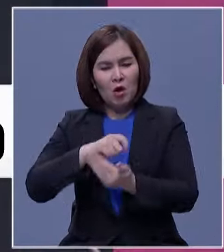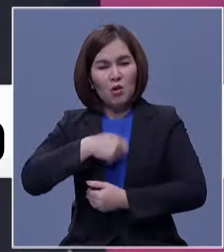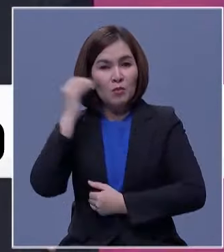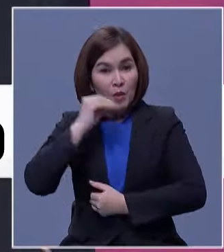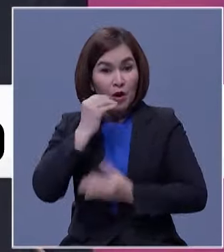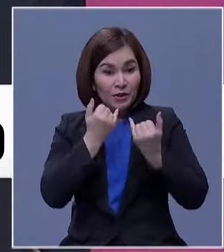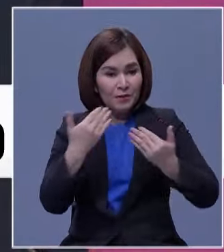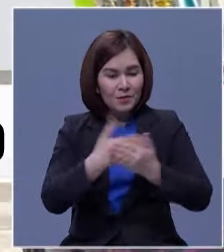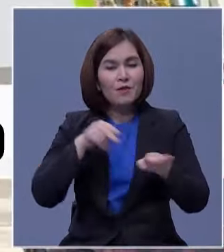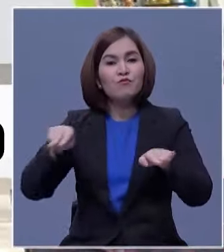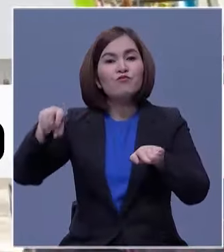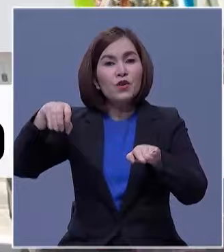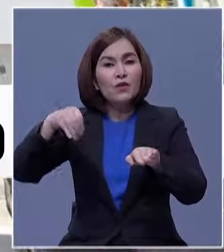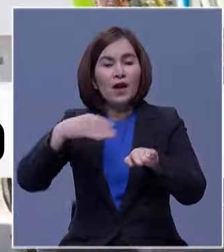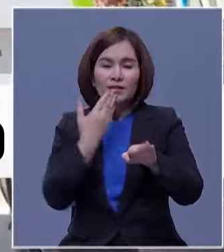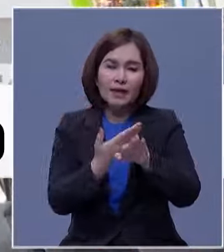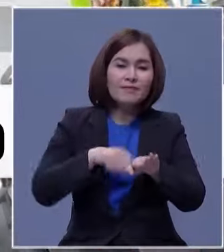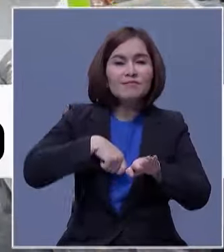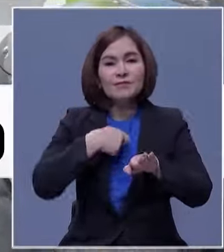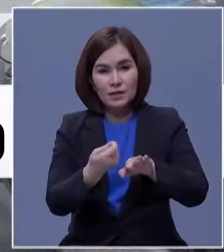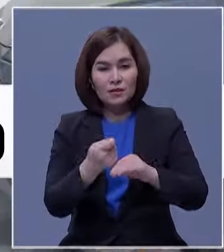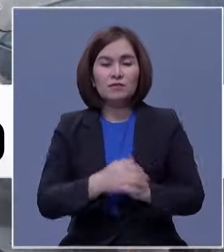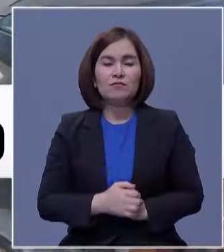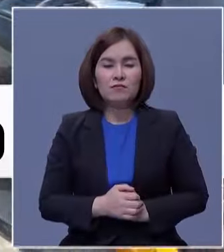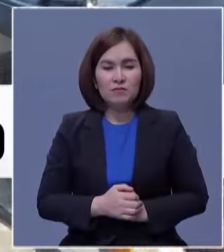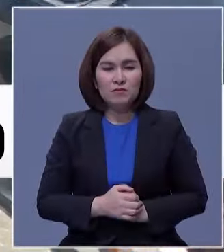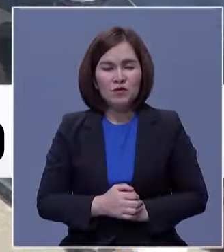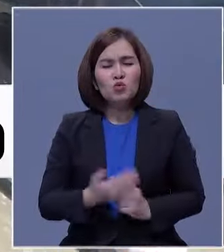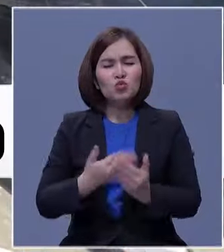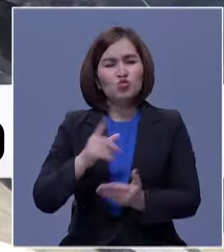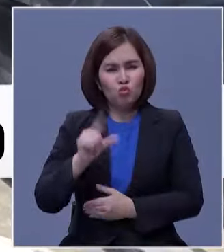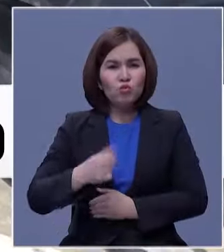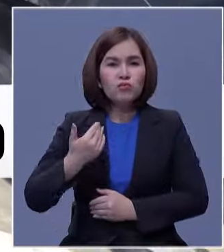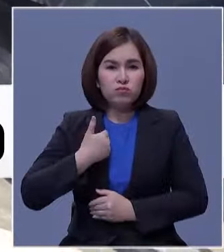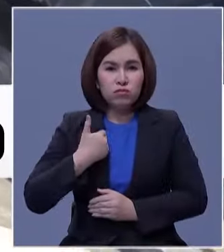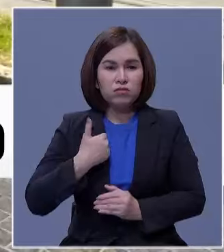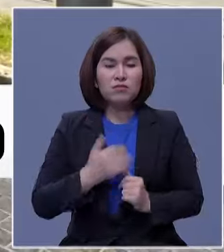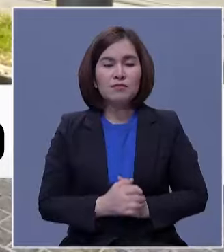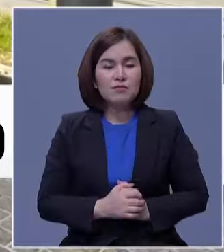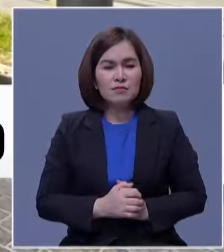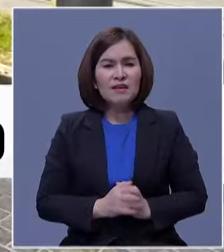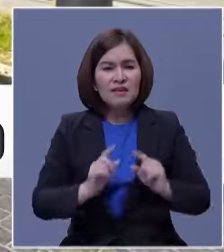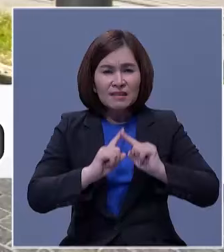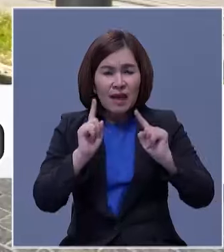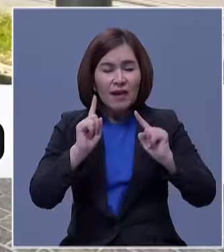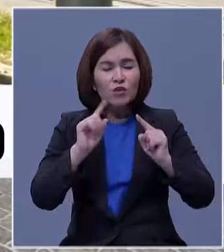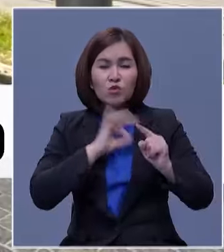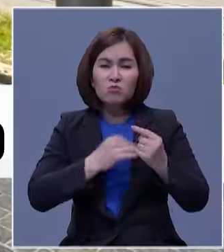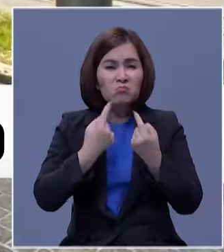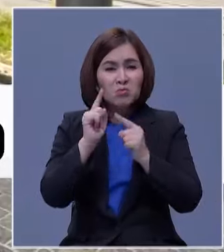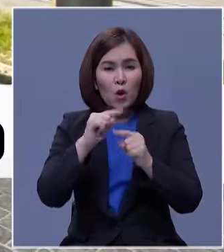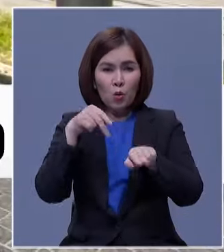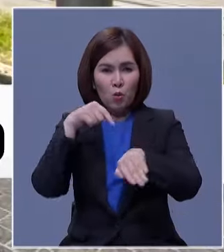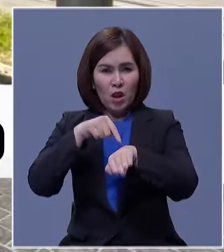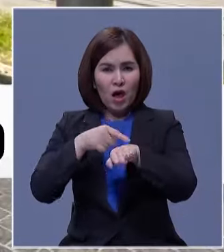ก็ปรากฏว่าจ่ายค่าไฟในการชาร์จไฟฟ้าไปเนี่ยน้อยกว่าเยอะนะคะแต่ว่าสิ่งที่ต่างกันก็คือมันจะใช้เวลามาก